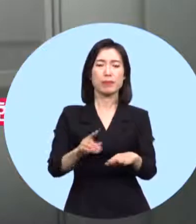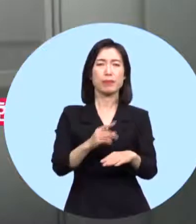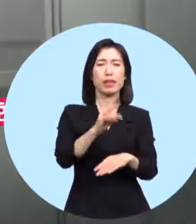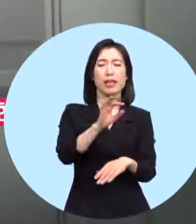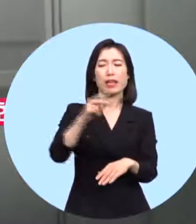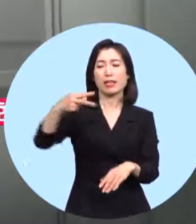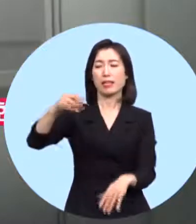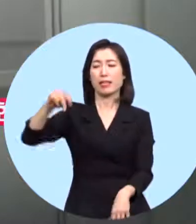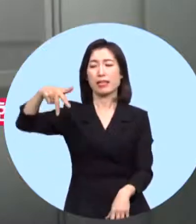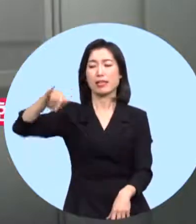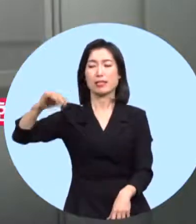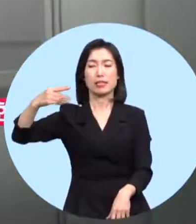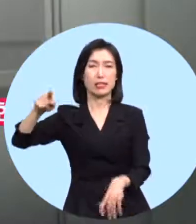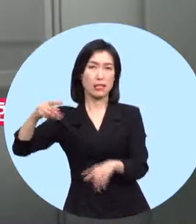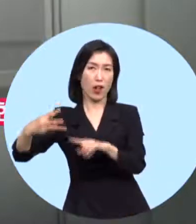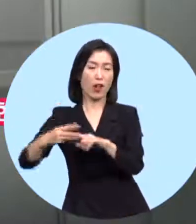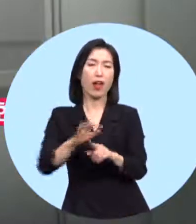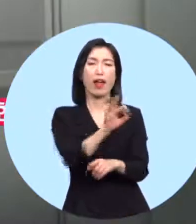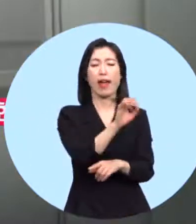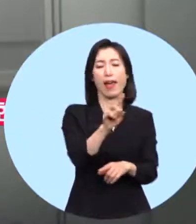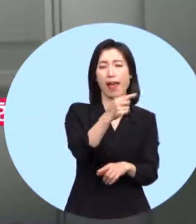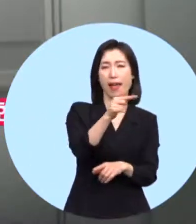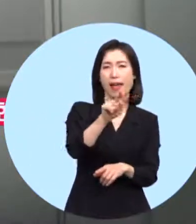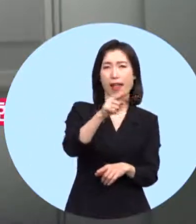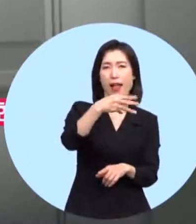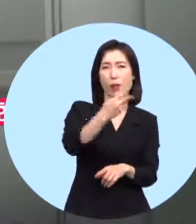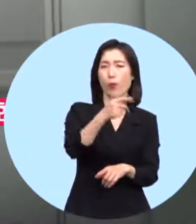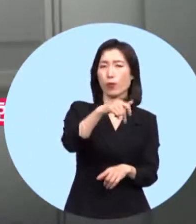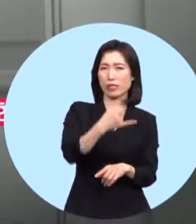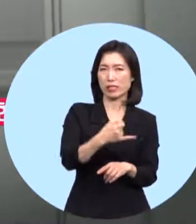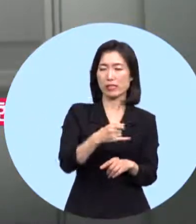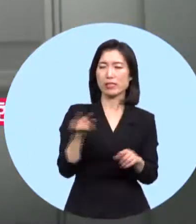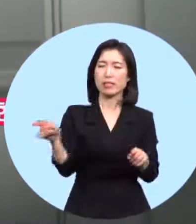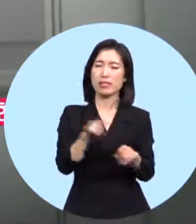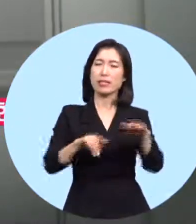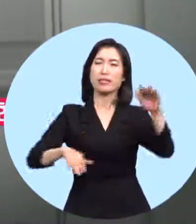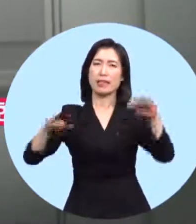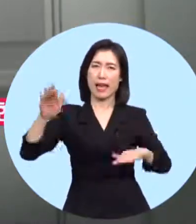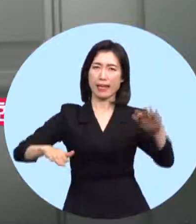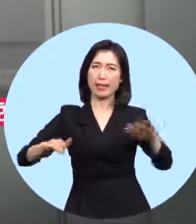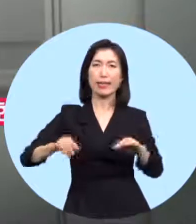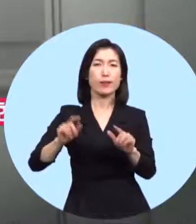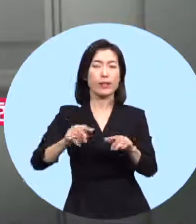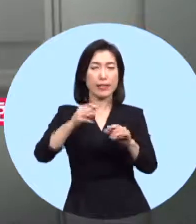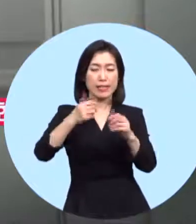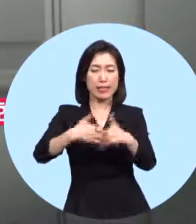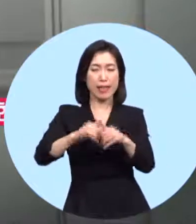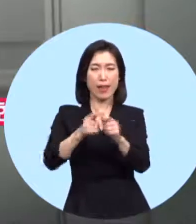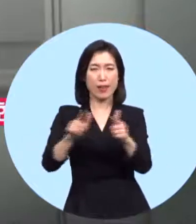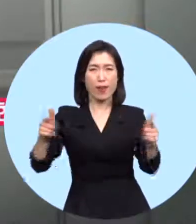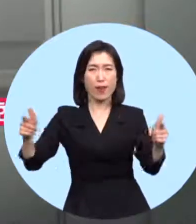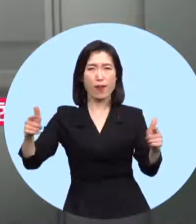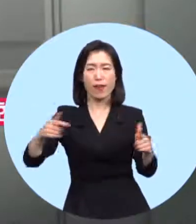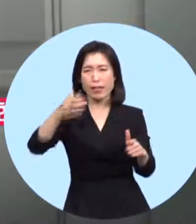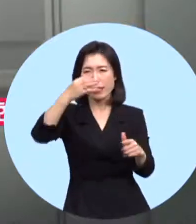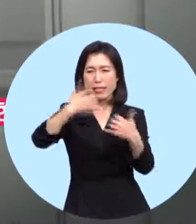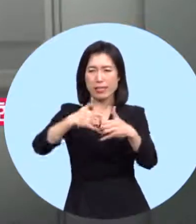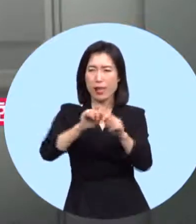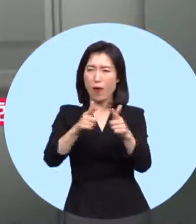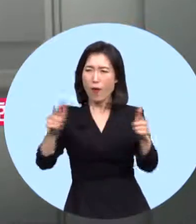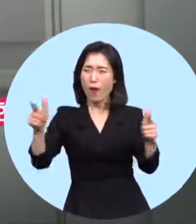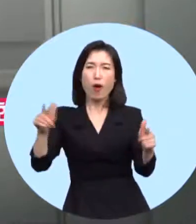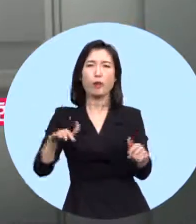디지털과 아날로그의 차이, 누름과 터치의 차이, 그리고 많은 기기들에 사용되고